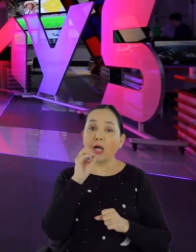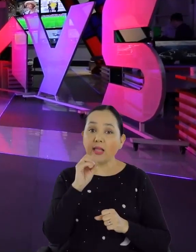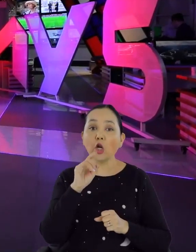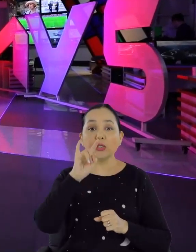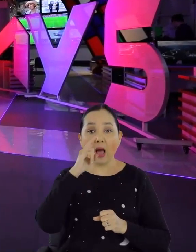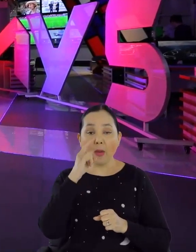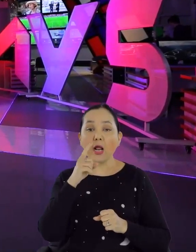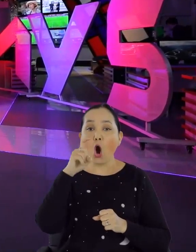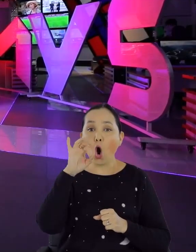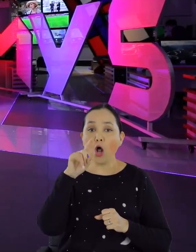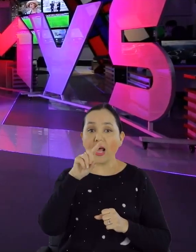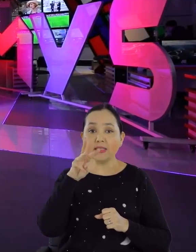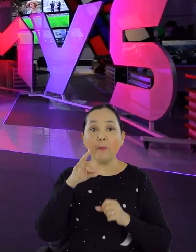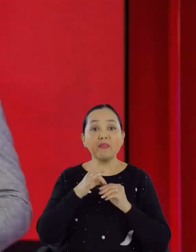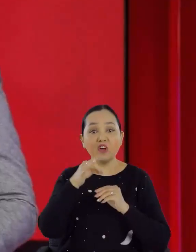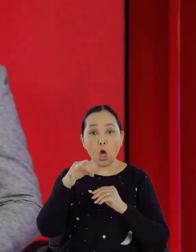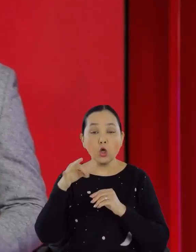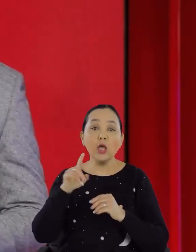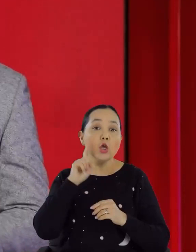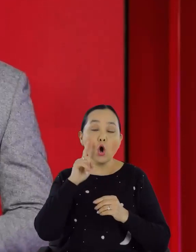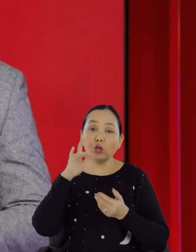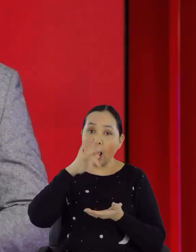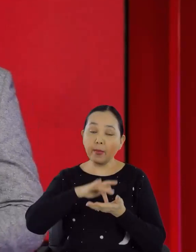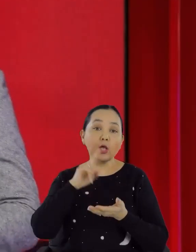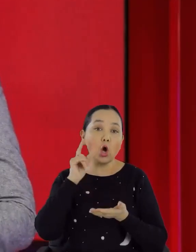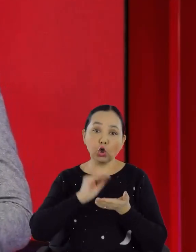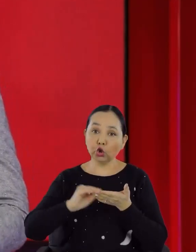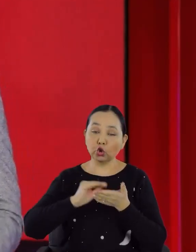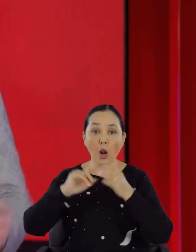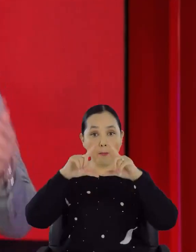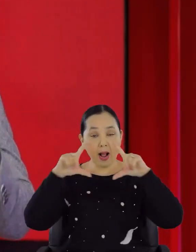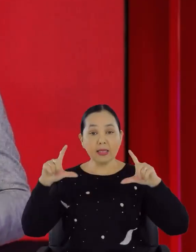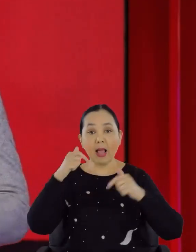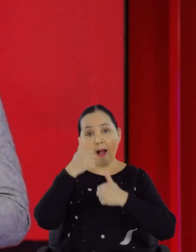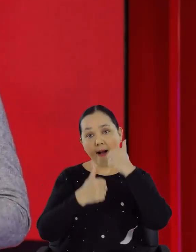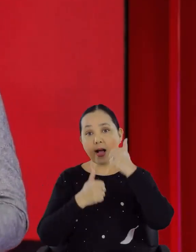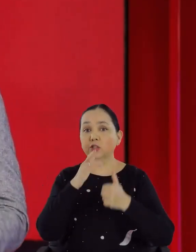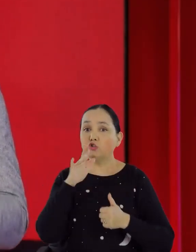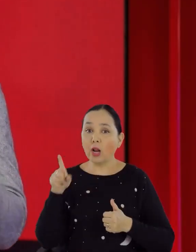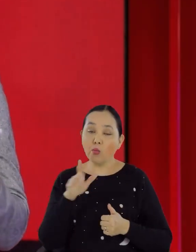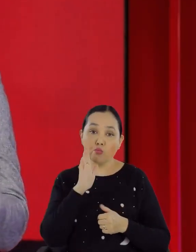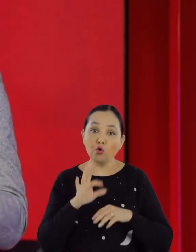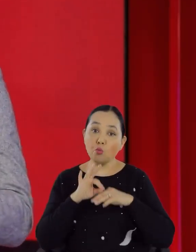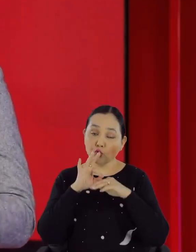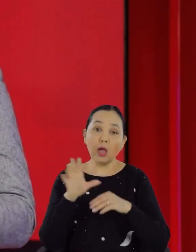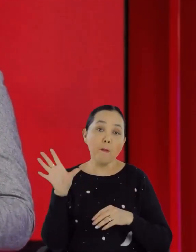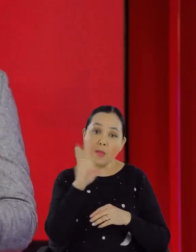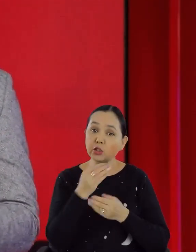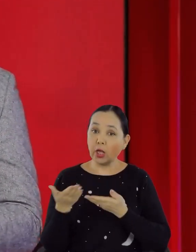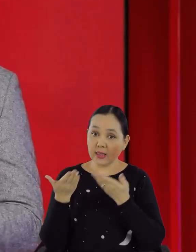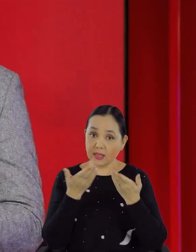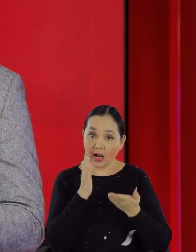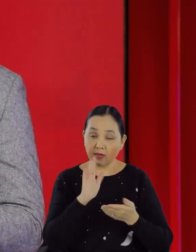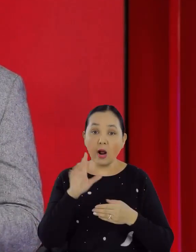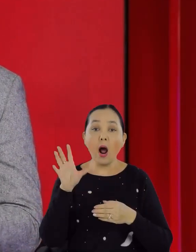Qashqadaryo, Samarqand va Xorazm viloyatlaridagi yoshlar markazida yosh jurnalistlar maktabi kasting jarayonlari bo'lib o'tadi. Barchangizni taklif qilamiz.